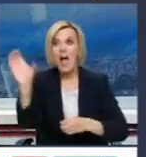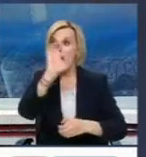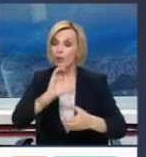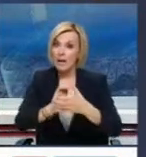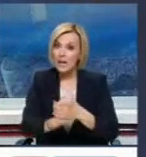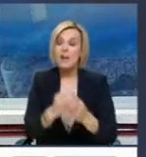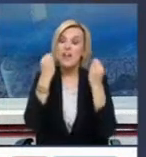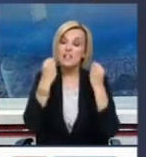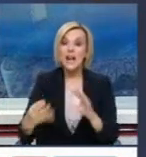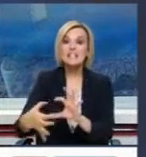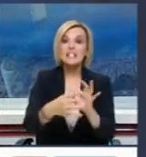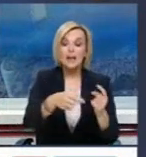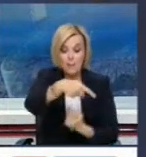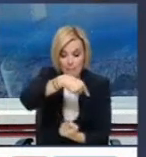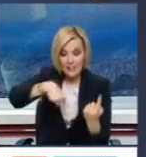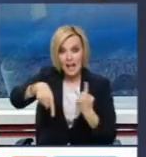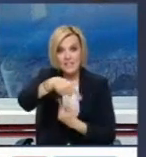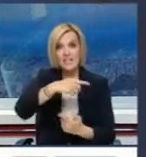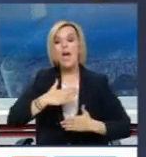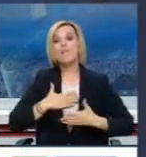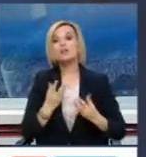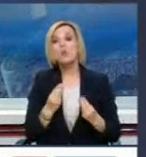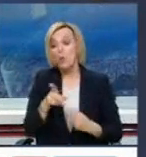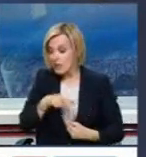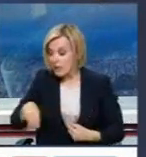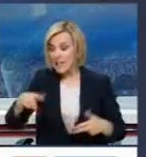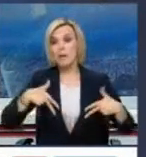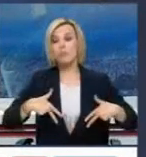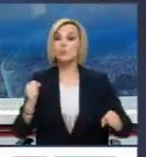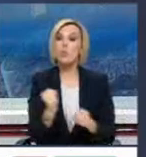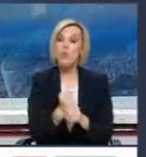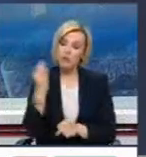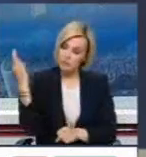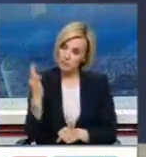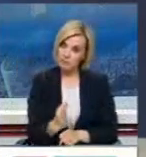πραγματικά συνεργασία που έχουμε μεταξύ μας. Και ευχαριστώ όλους τους αρμοδίους υπουργούς.